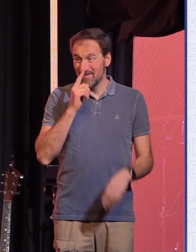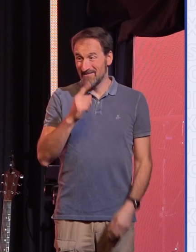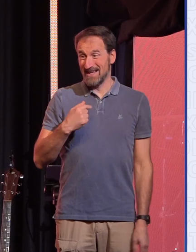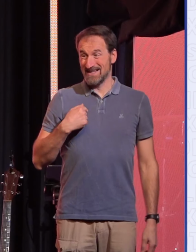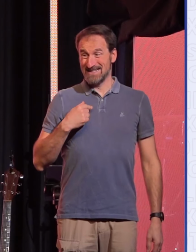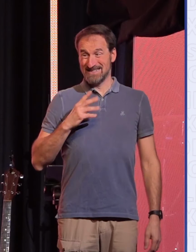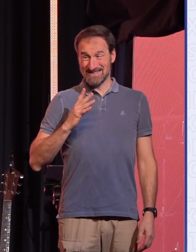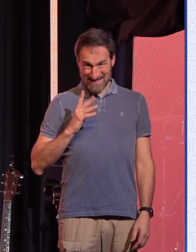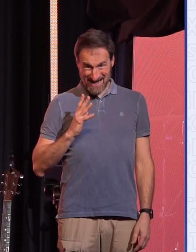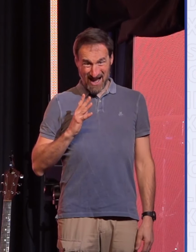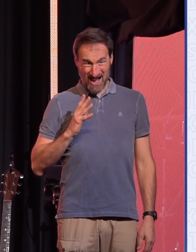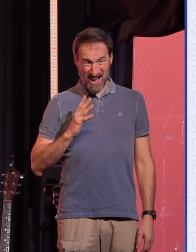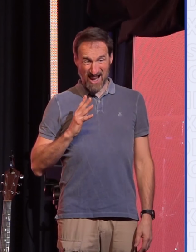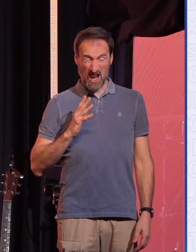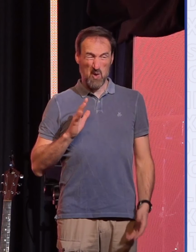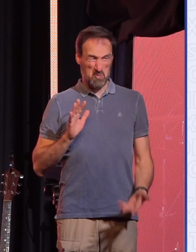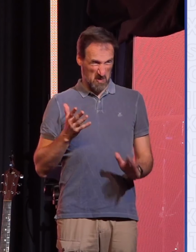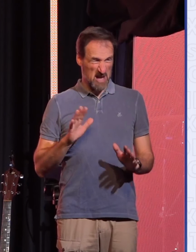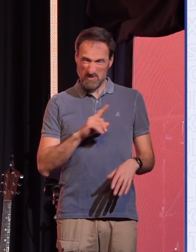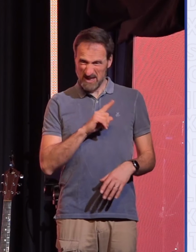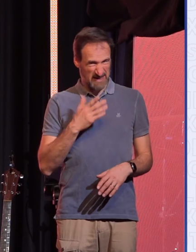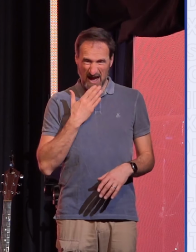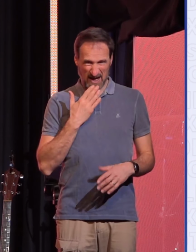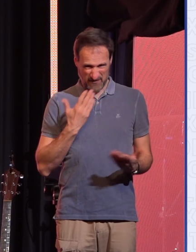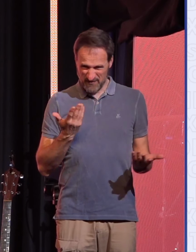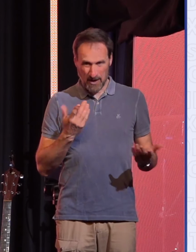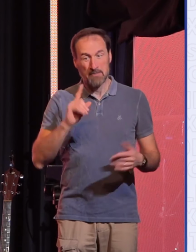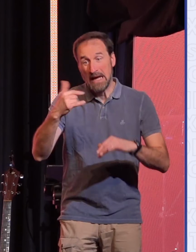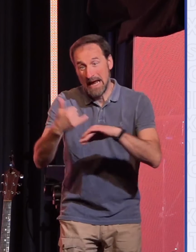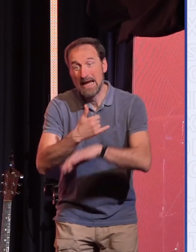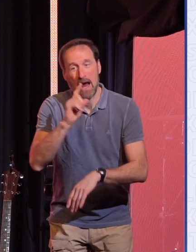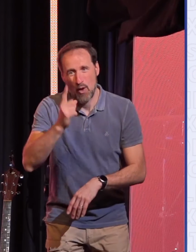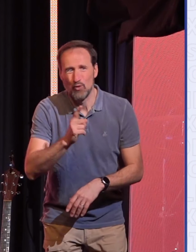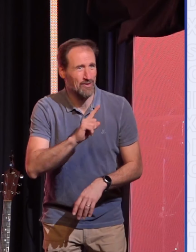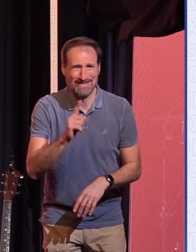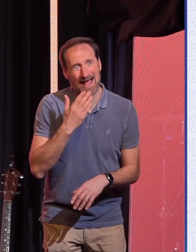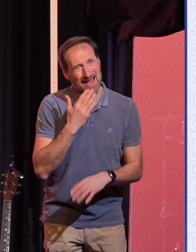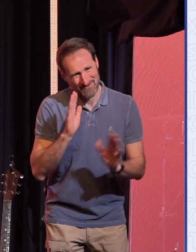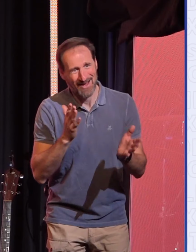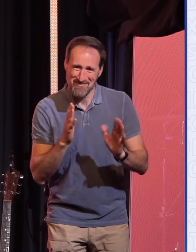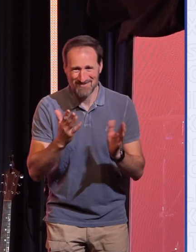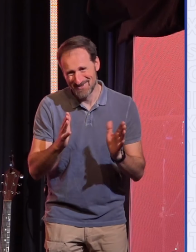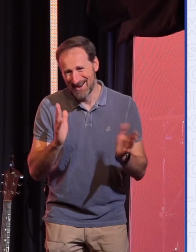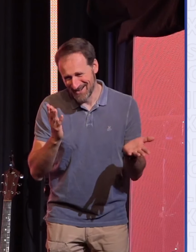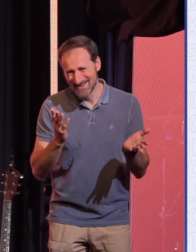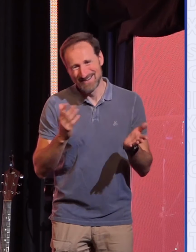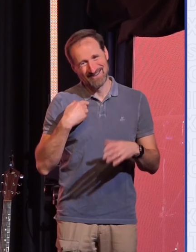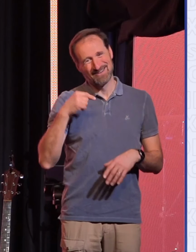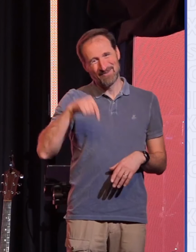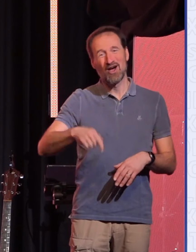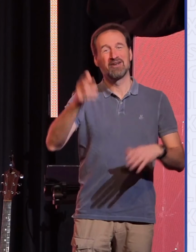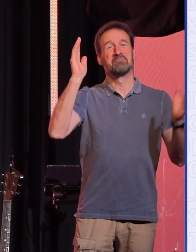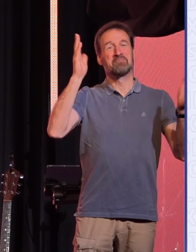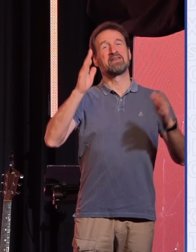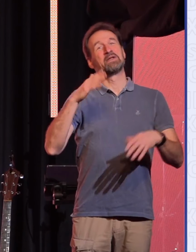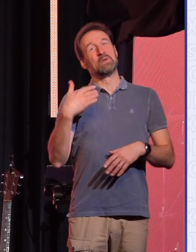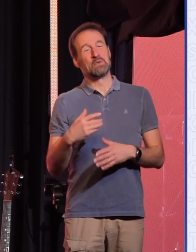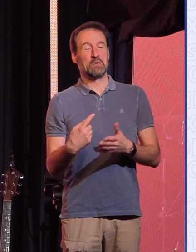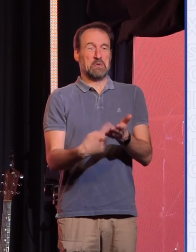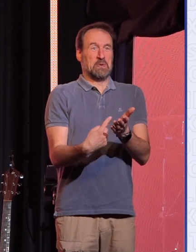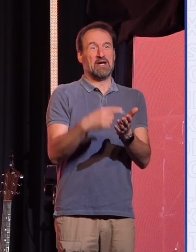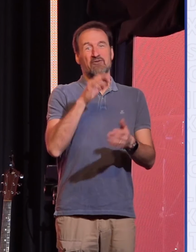ich denke, in einer Ehe zu leben ist auch herausfordernd. Und ich versuche heute eine Predigt zu machen, die jetzt nicht nur für Singles ist, sondern genauso